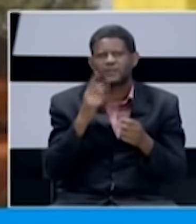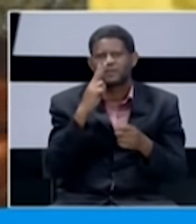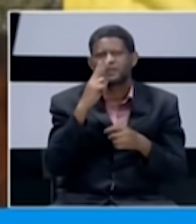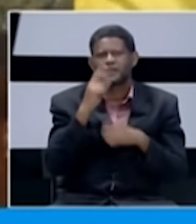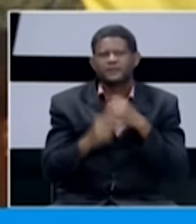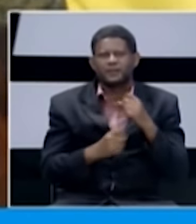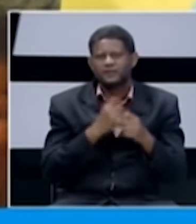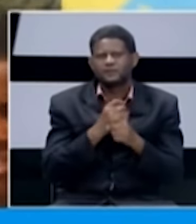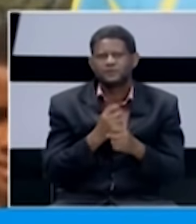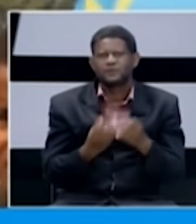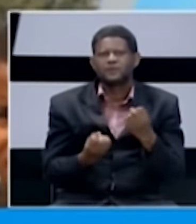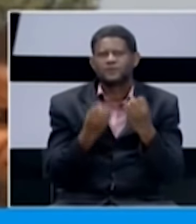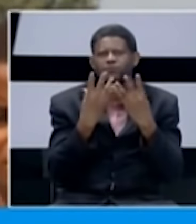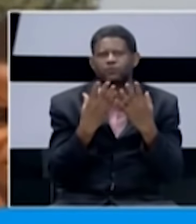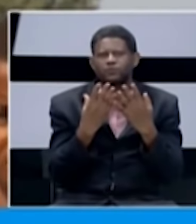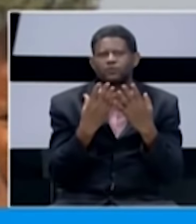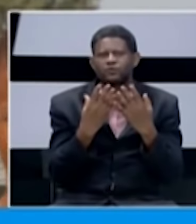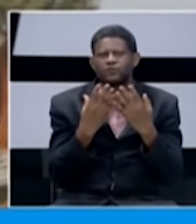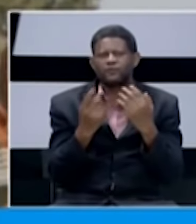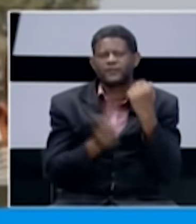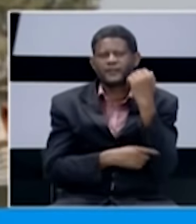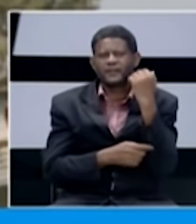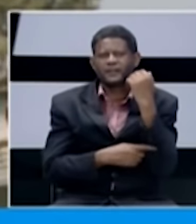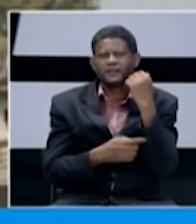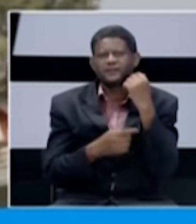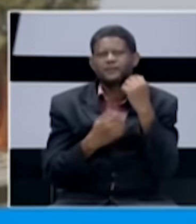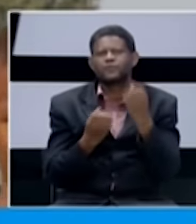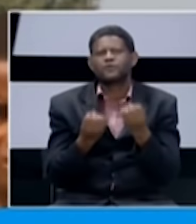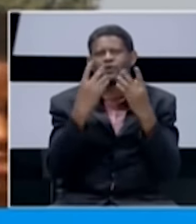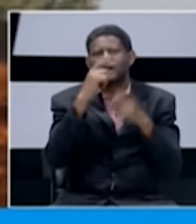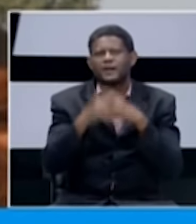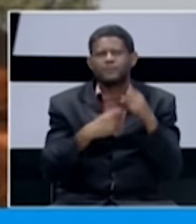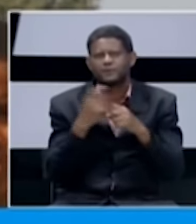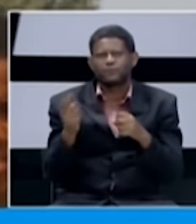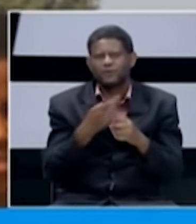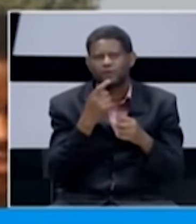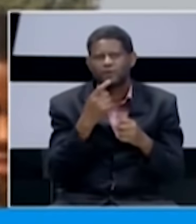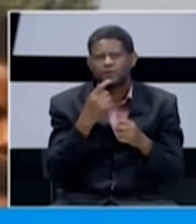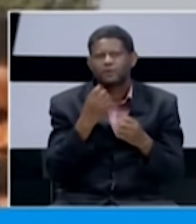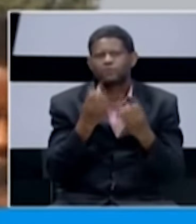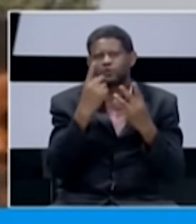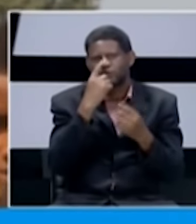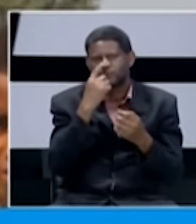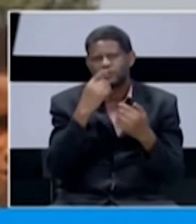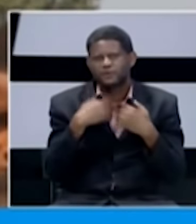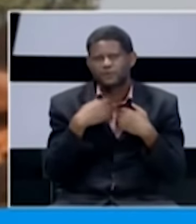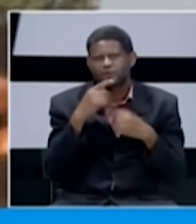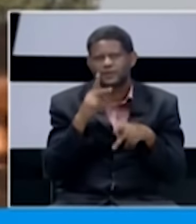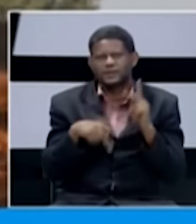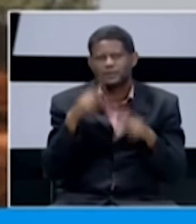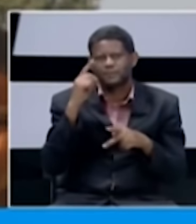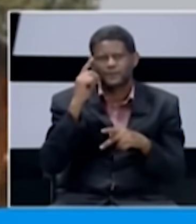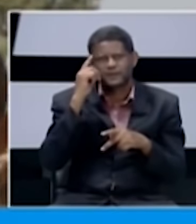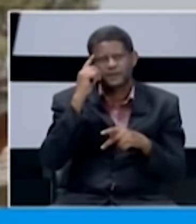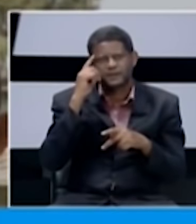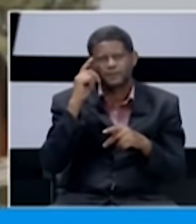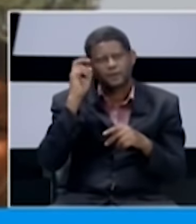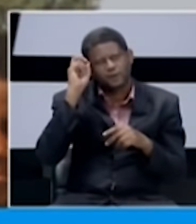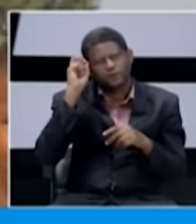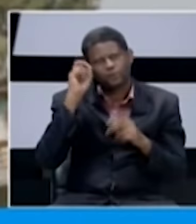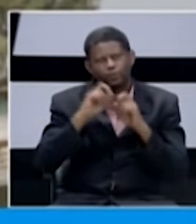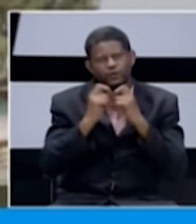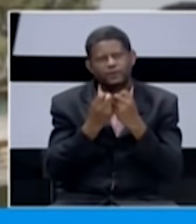بزح فتحنات از بزح عمد کم زنواری فلت بزح لیم دزد لون مهیز بزح حسب ود بسکاب زخانه کن اسکاب حجی این حالا